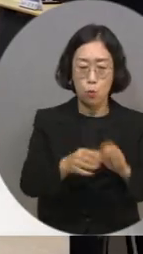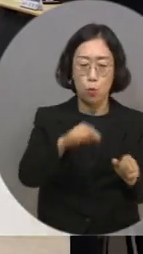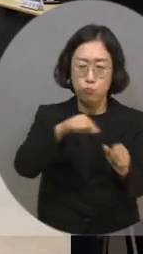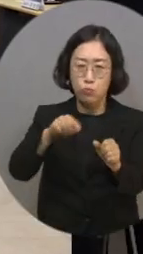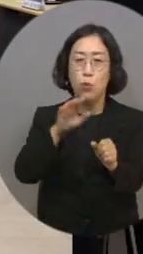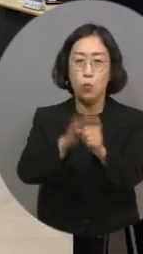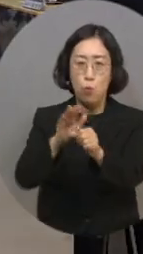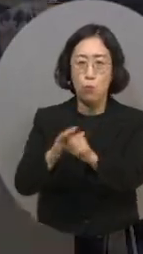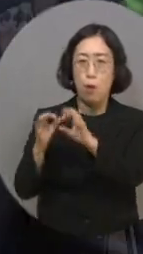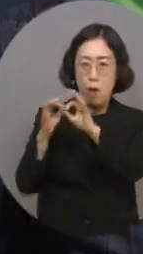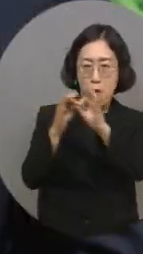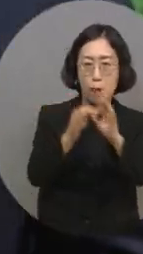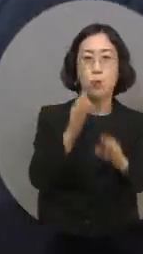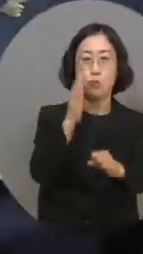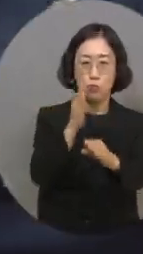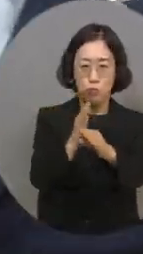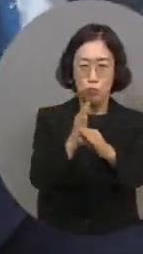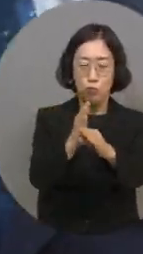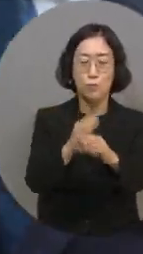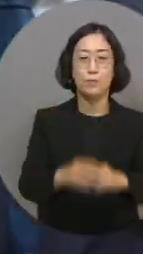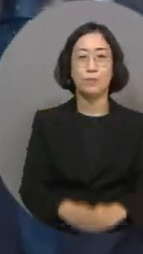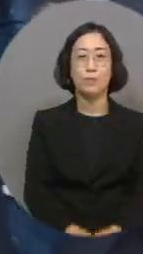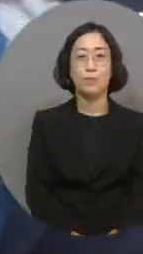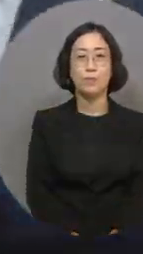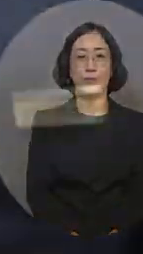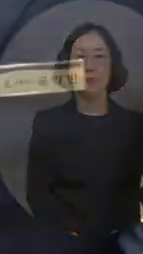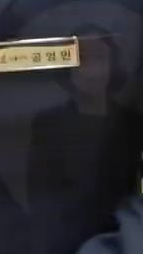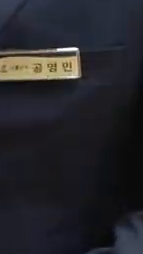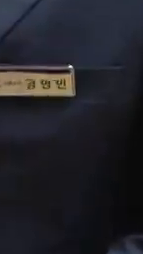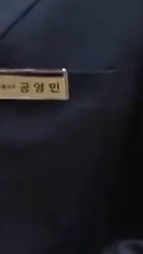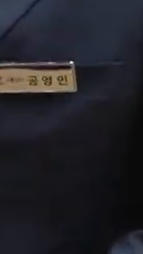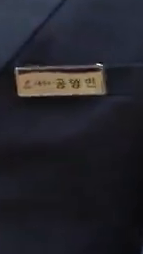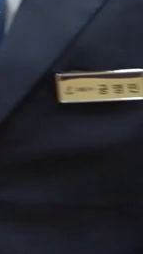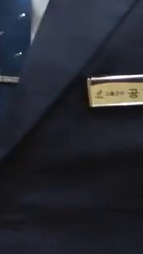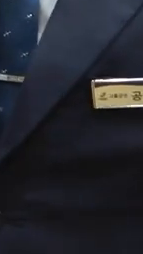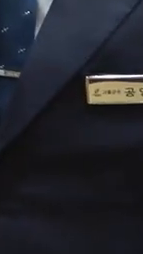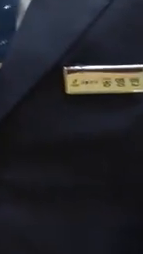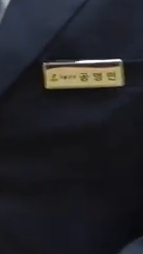실천하고 있습니다. 복지TV 뉴스 김재상입니다.